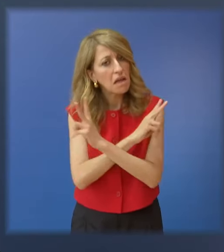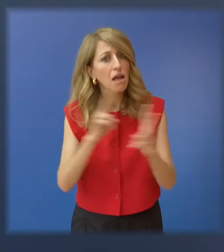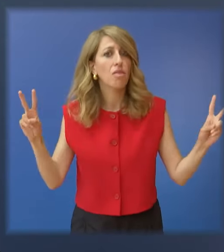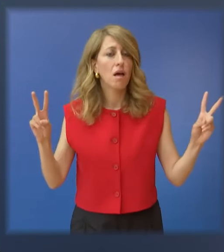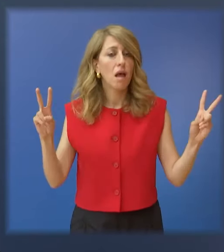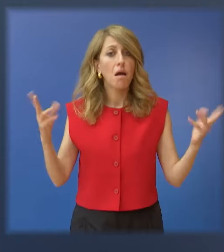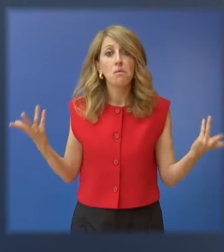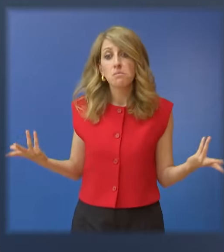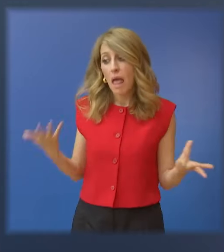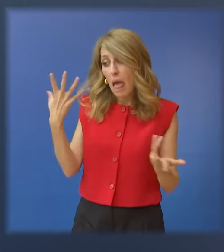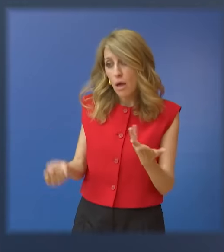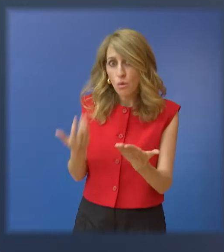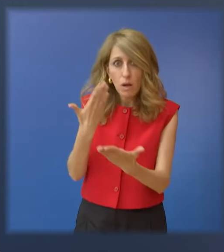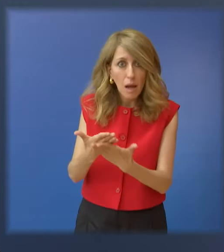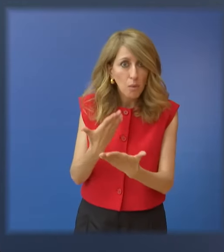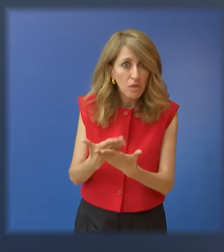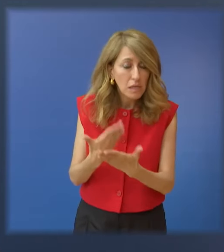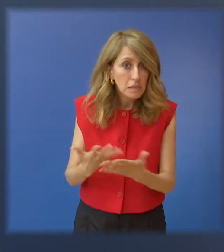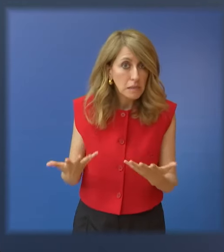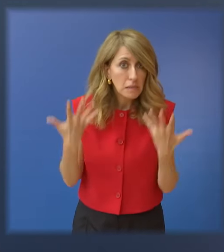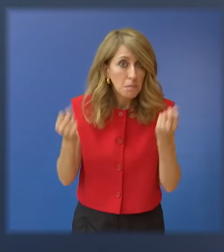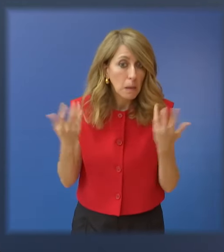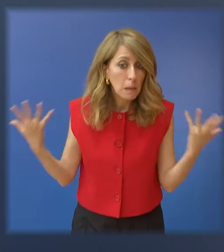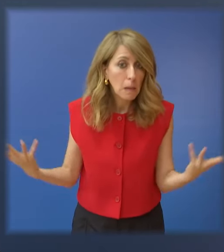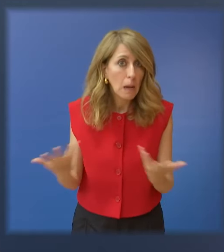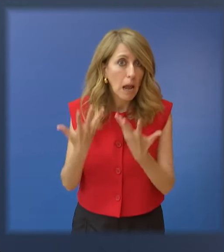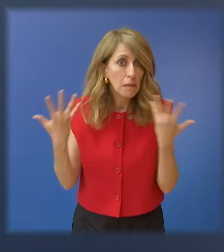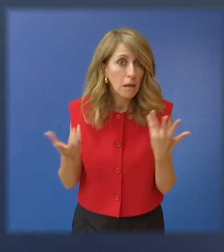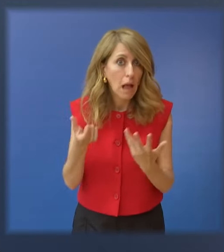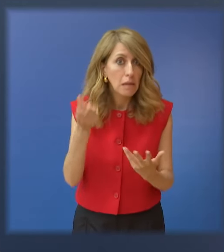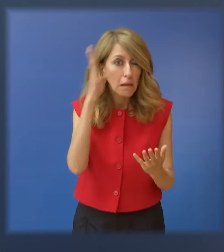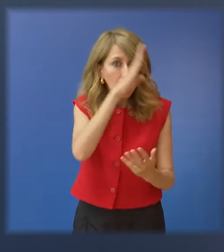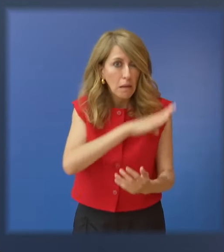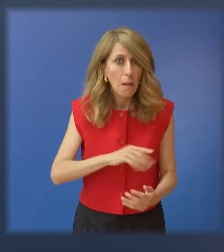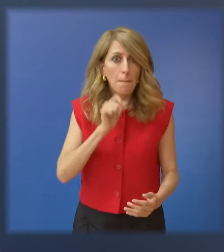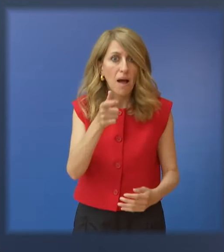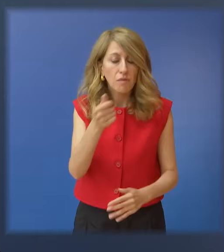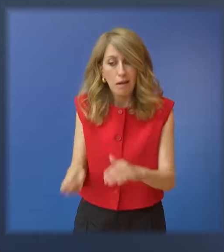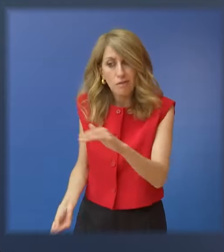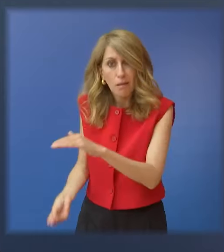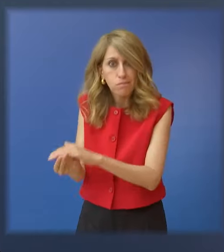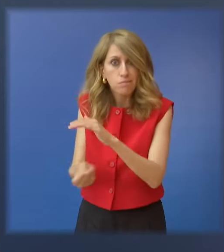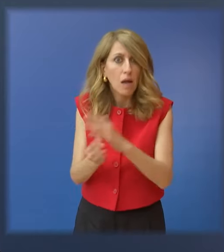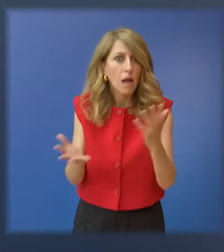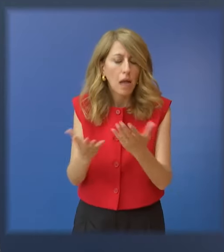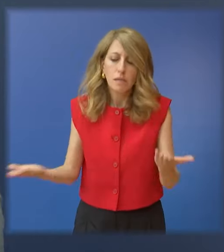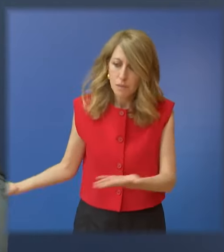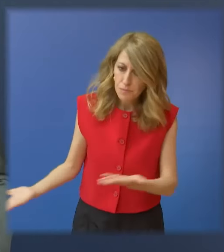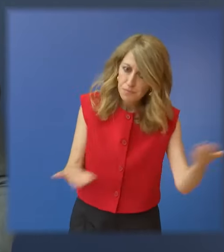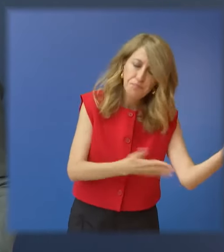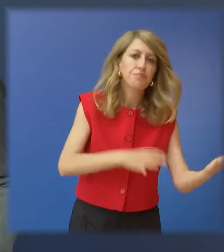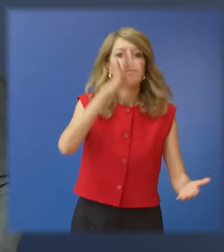υπάρχει κάτι να διατυπωθεί εκεί που προβλέπει ο νόμος που ορίζει ο νόμος και να ακολουθηθούν οι υπόλοιπες